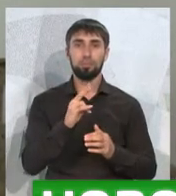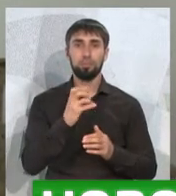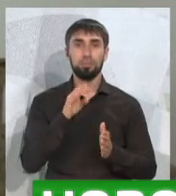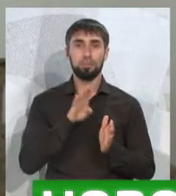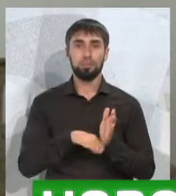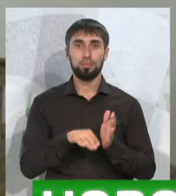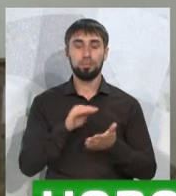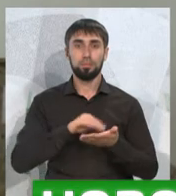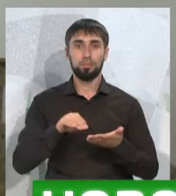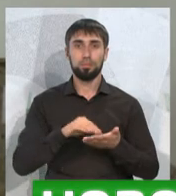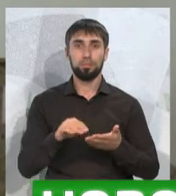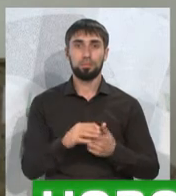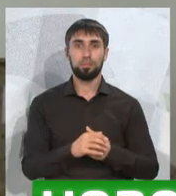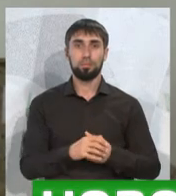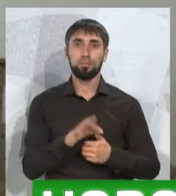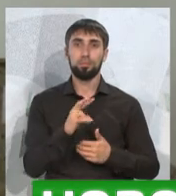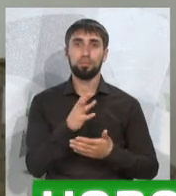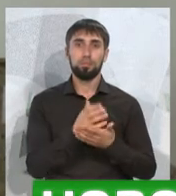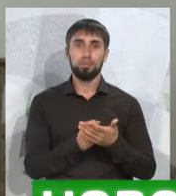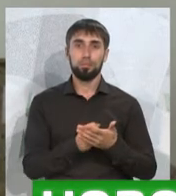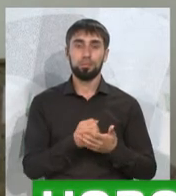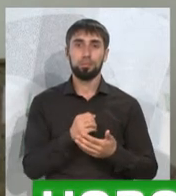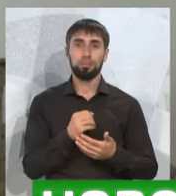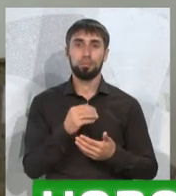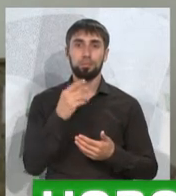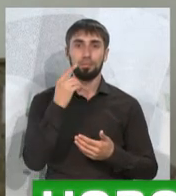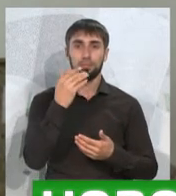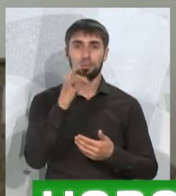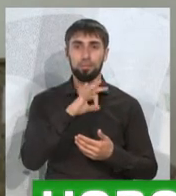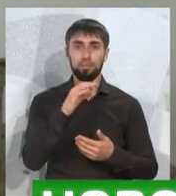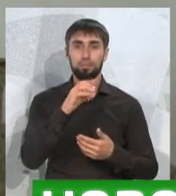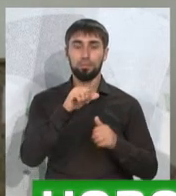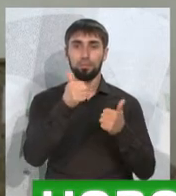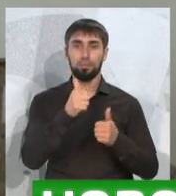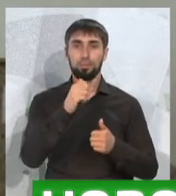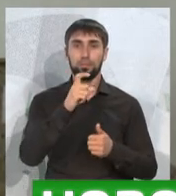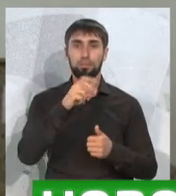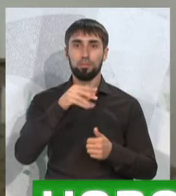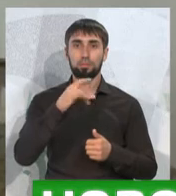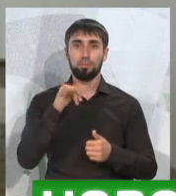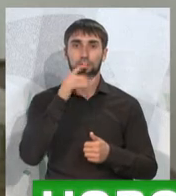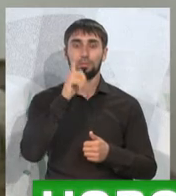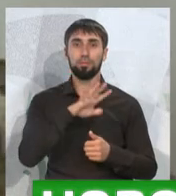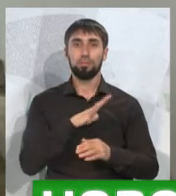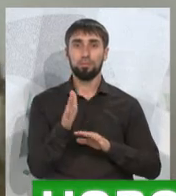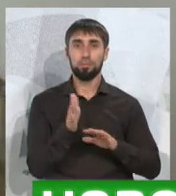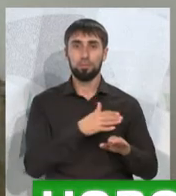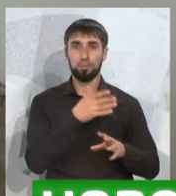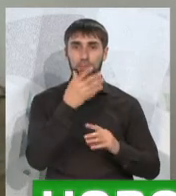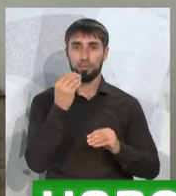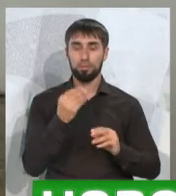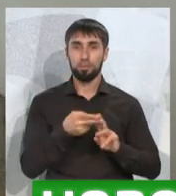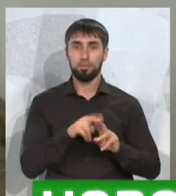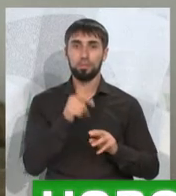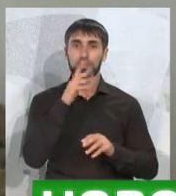просто писал, он сохранял лицо эпохи, образ эпохи, той, которая ушла, но той, в